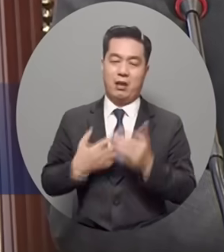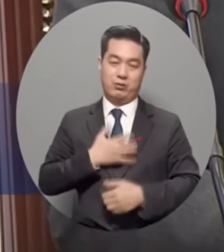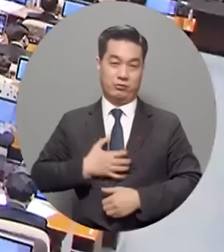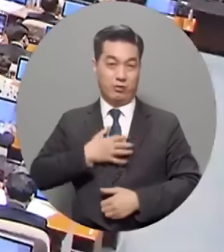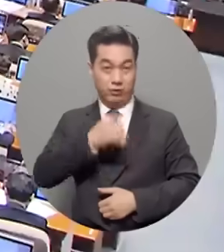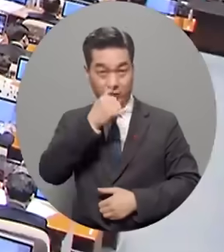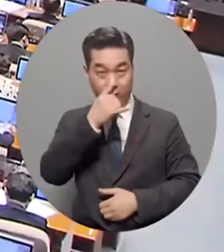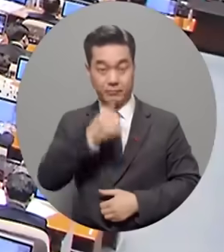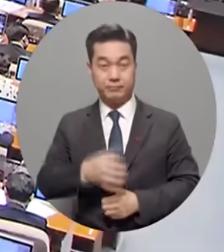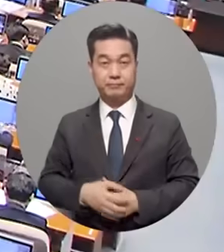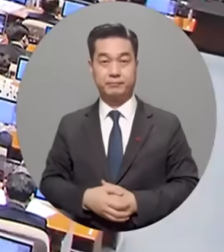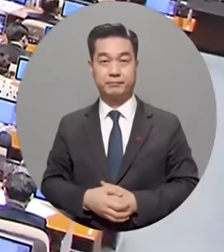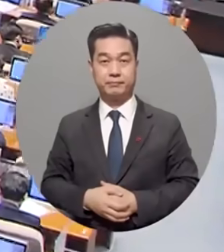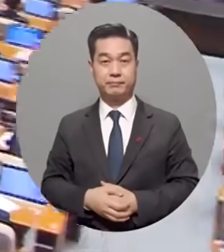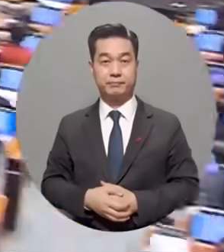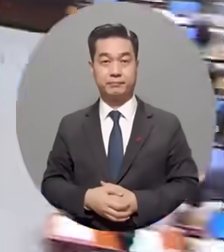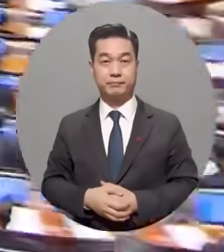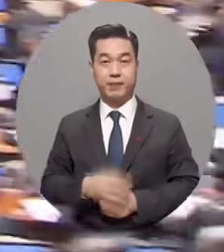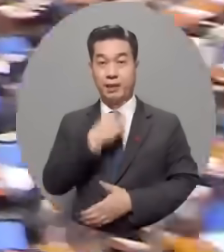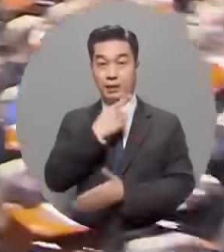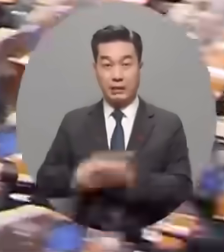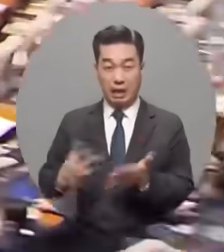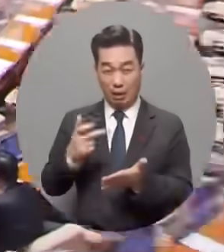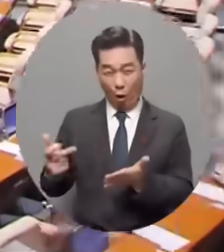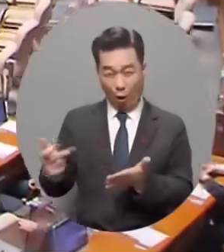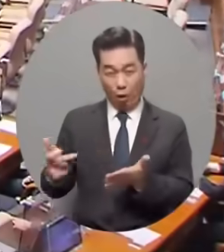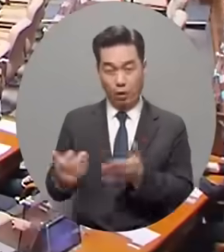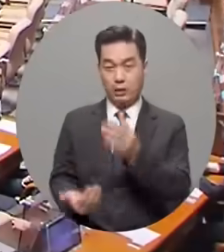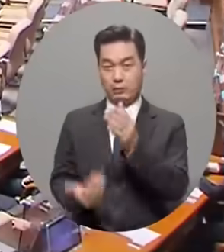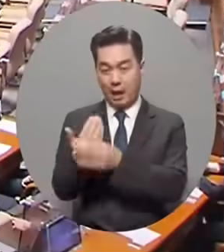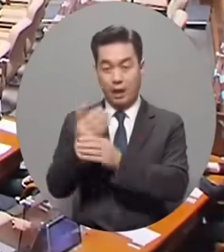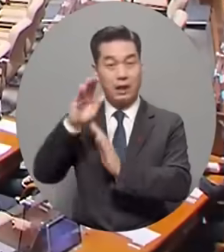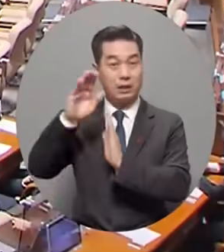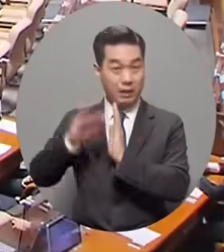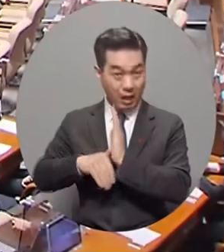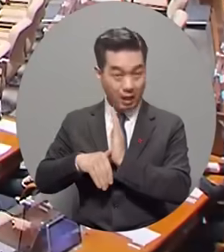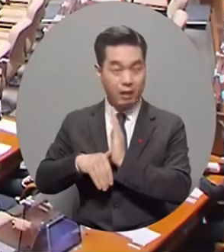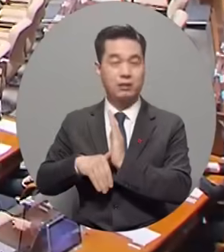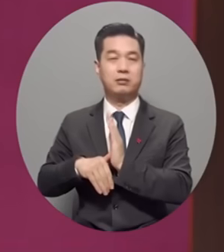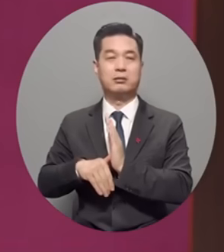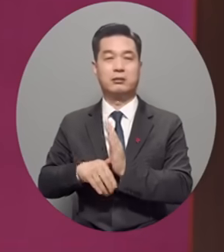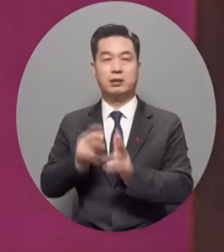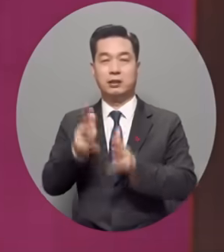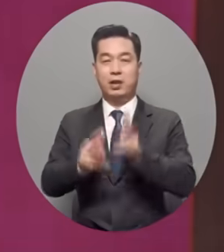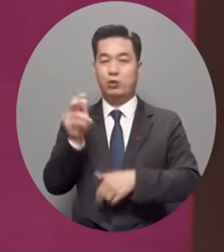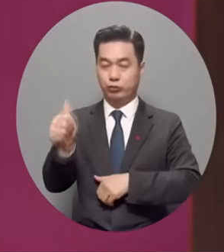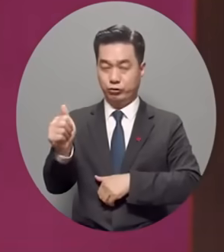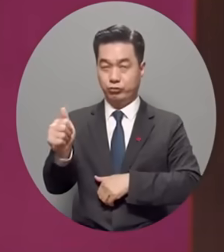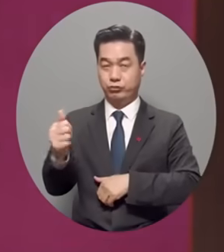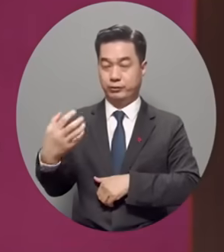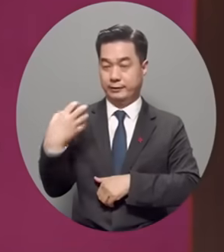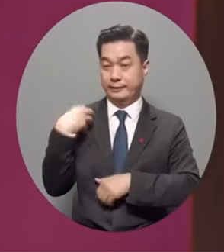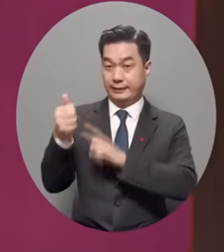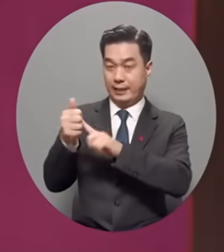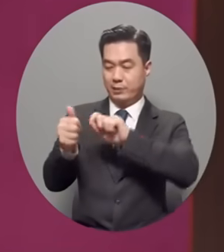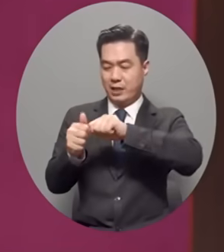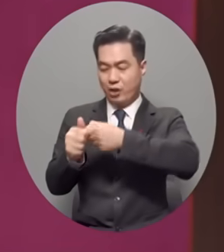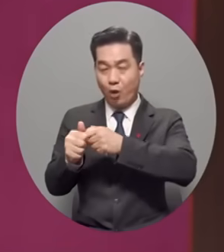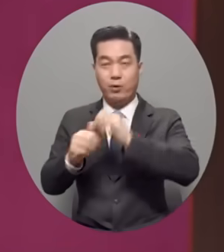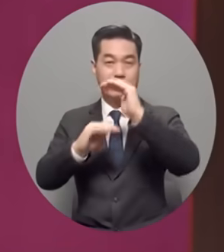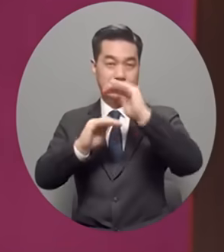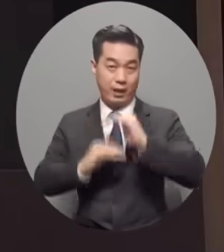있다. 중대재해처벌법은 사망 같은 중대사고가 발생할 경우 사업주나 경영 책임자에 대한 처벌을 강화하는